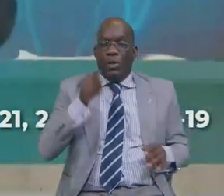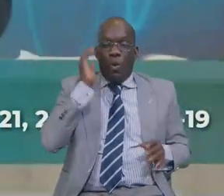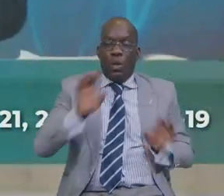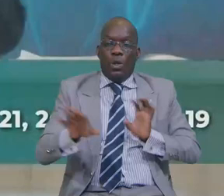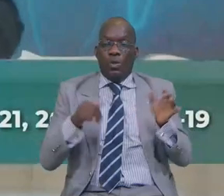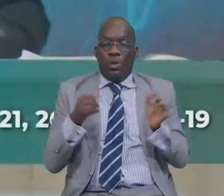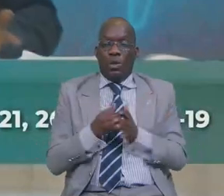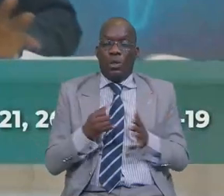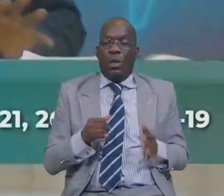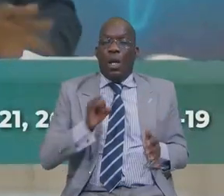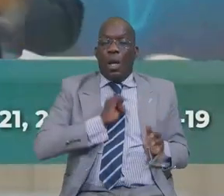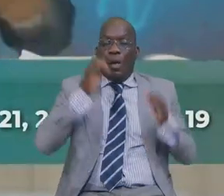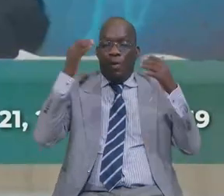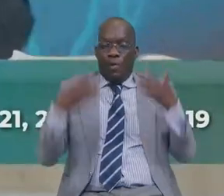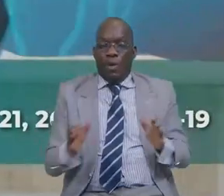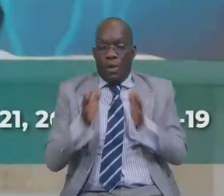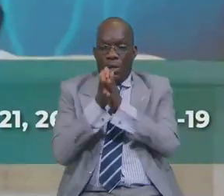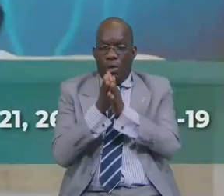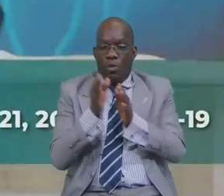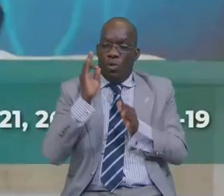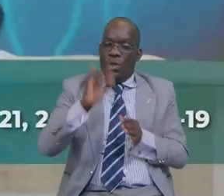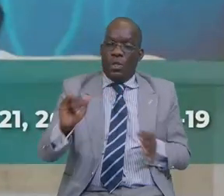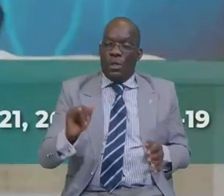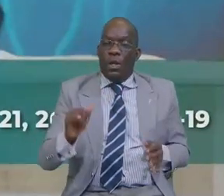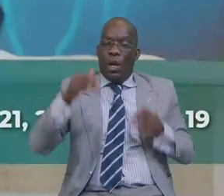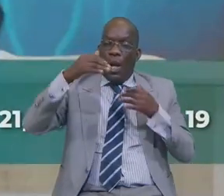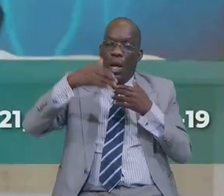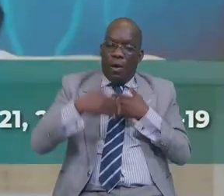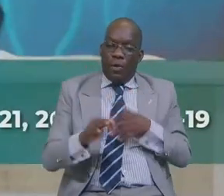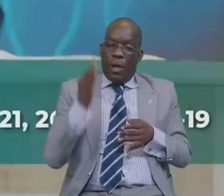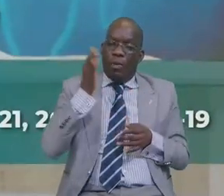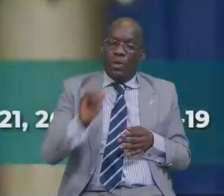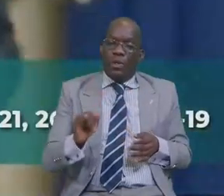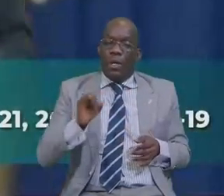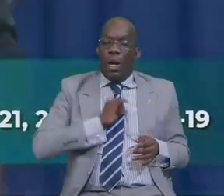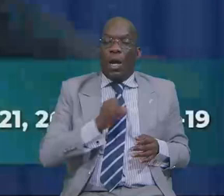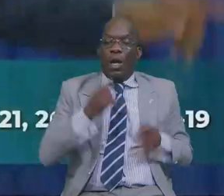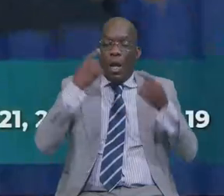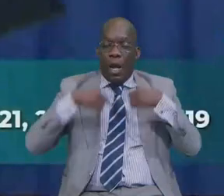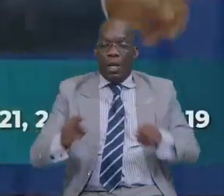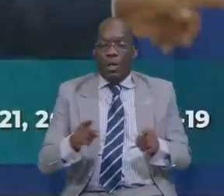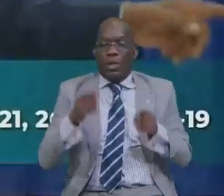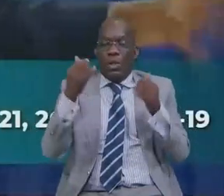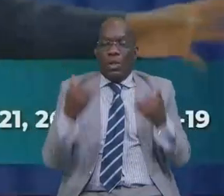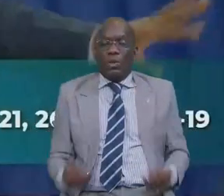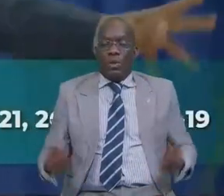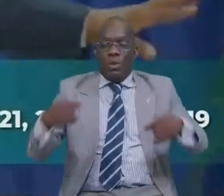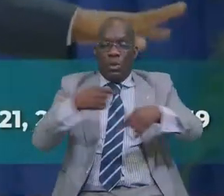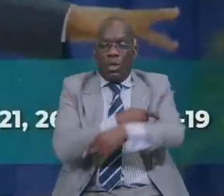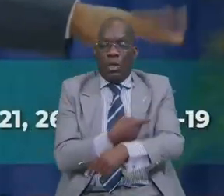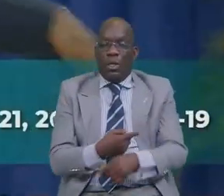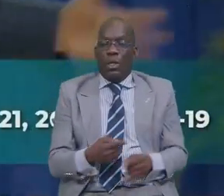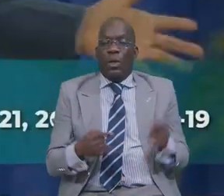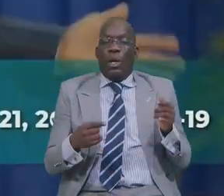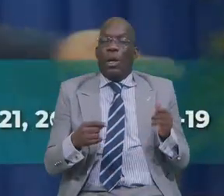J'ai fini de prêcher. Et quand j'ai fini de prêcher, j'ai annoncé aujourd'hui, pasteur tel